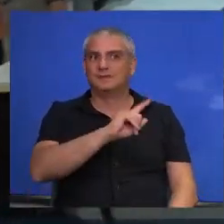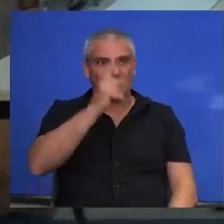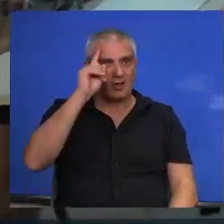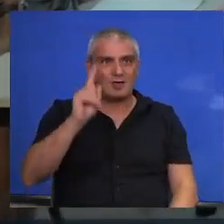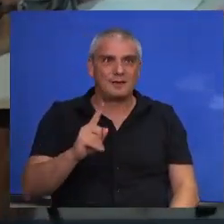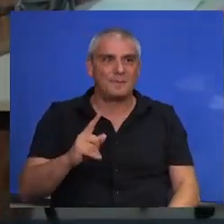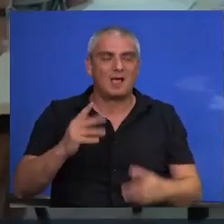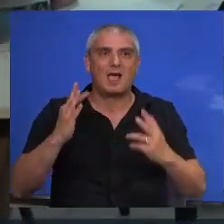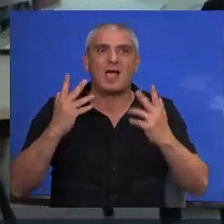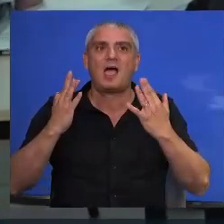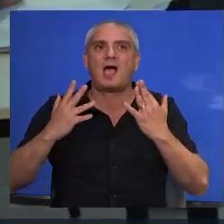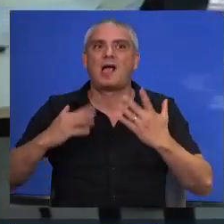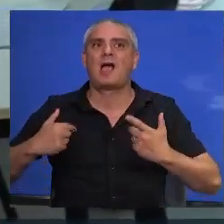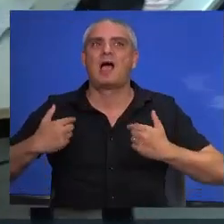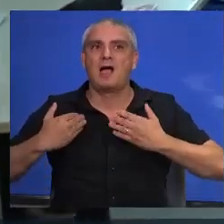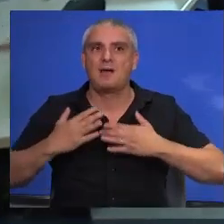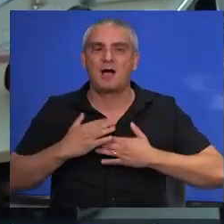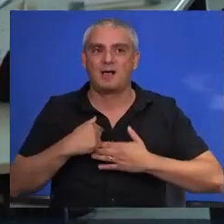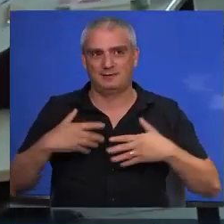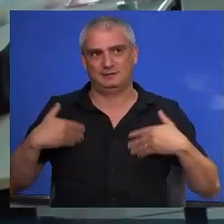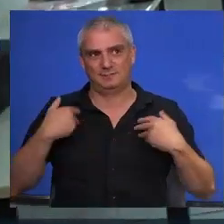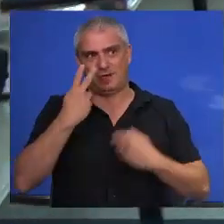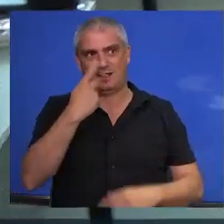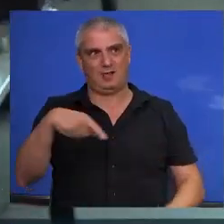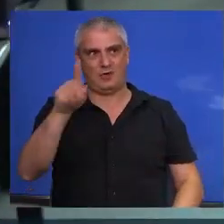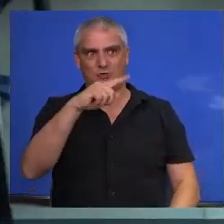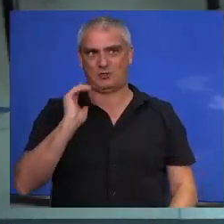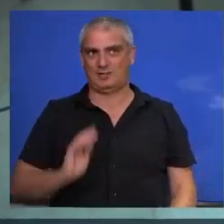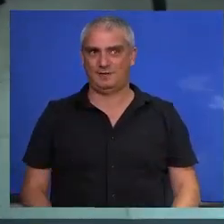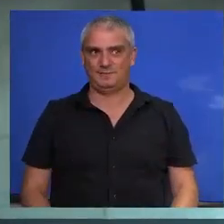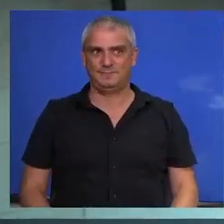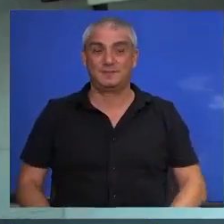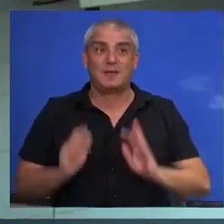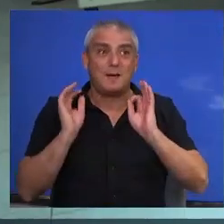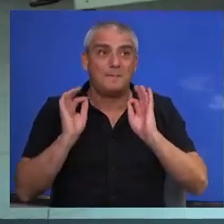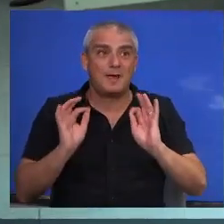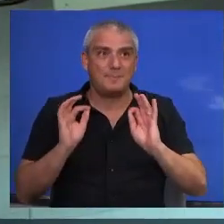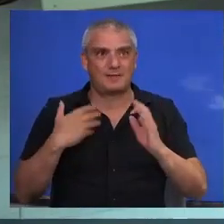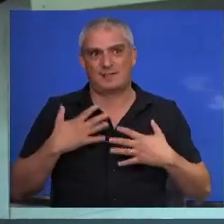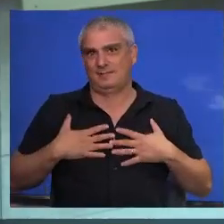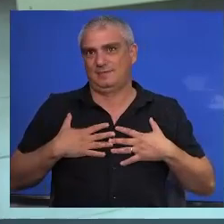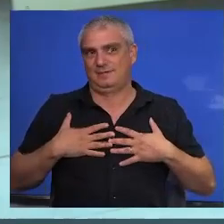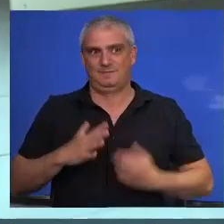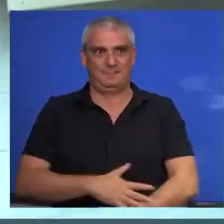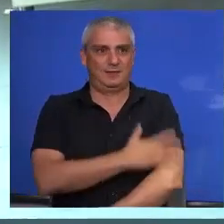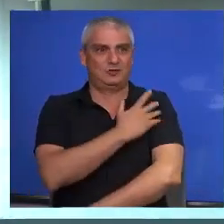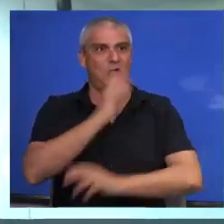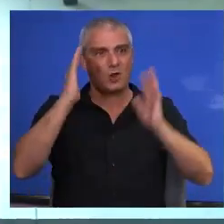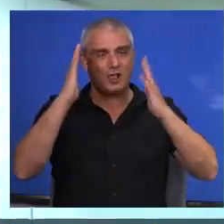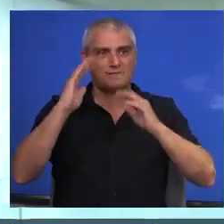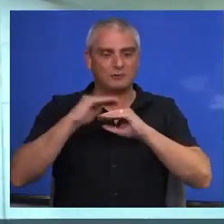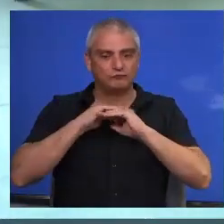יודעים כמה אני שמחה לראות אתכם. באמת, איך אני מתרגשת. וכל הכבוד לשכבת וו,